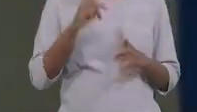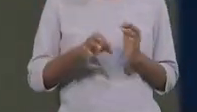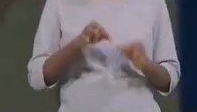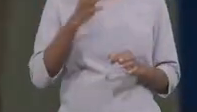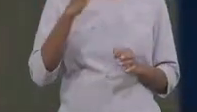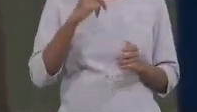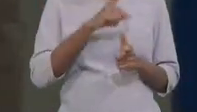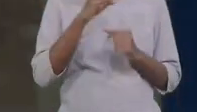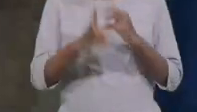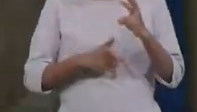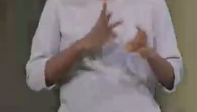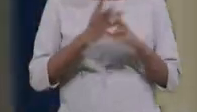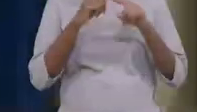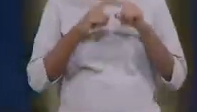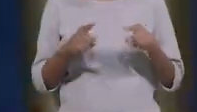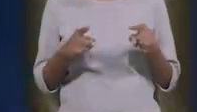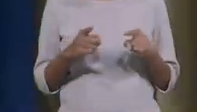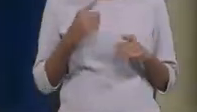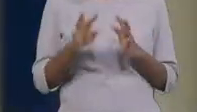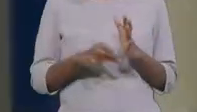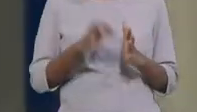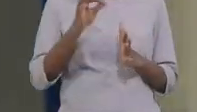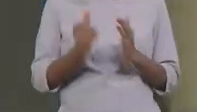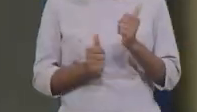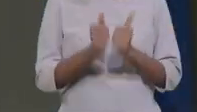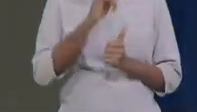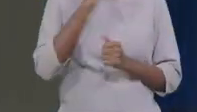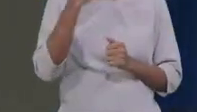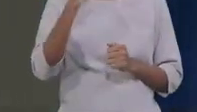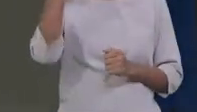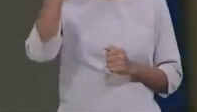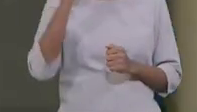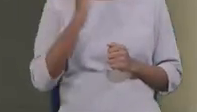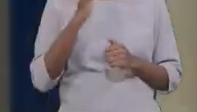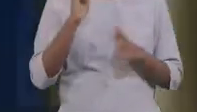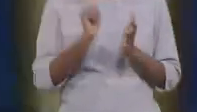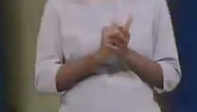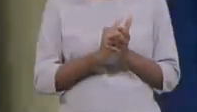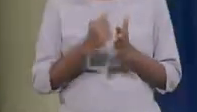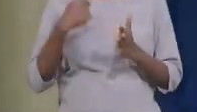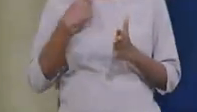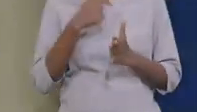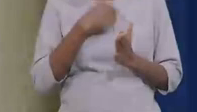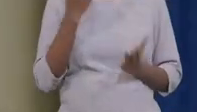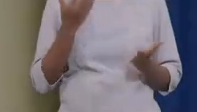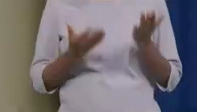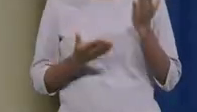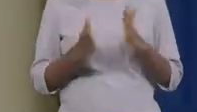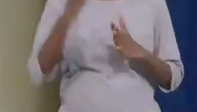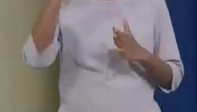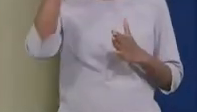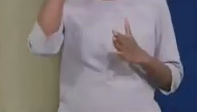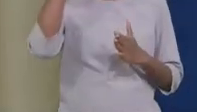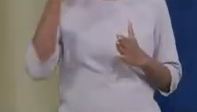12. Nous n'avons pas reçu l'esprit du monde, mais l'esprit qui vient de Dieu pour que